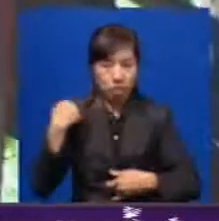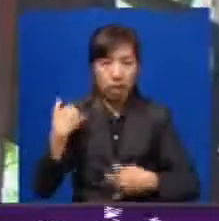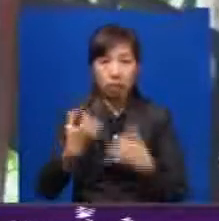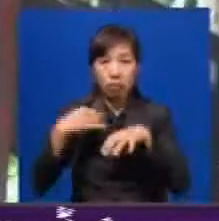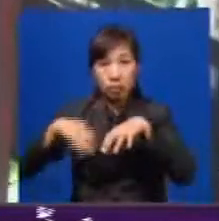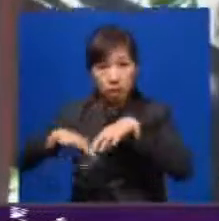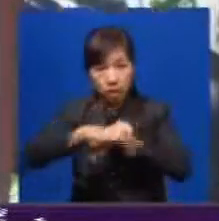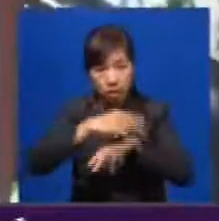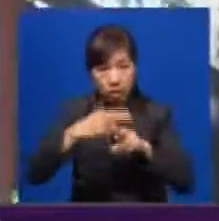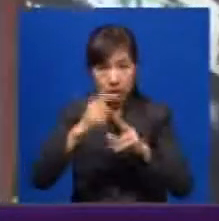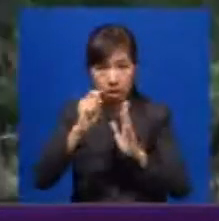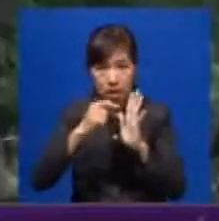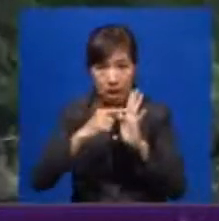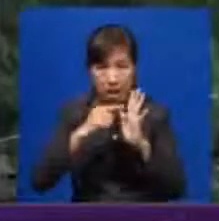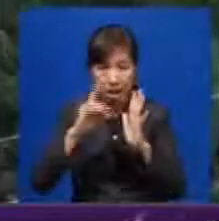นี้อยู่ในกระบวนการในชั้นศาลเช่นกัน